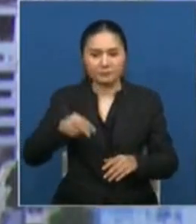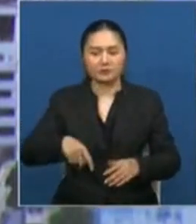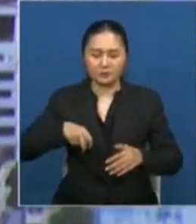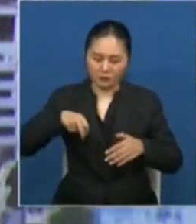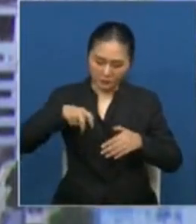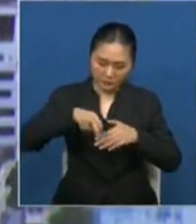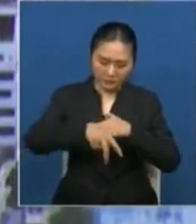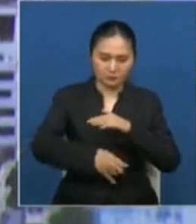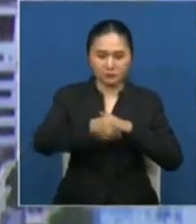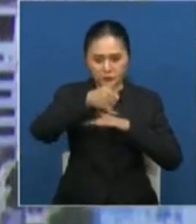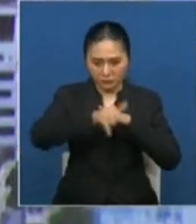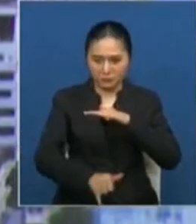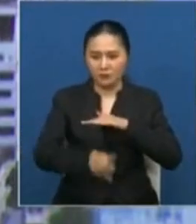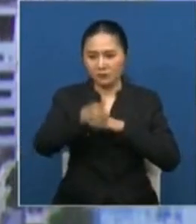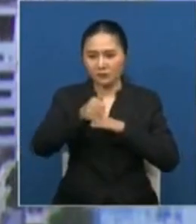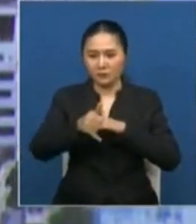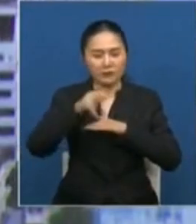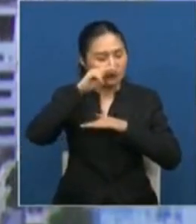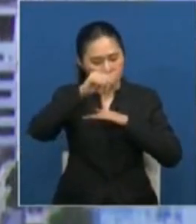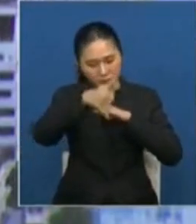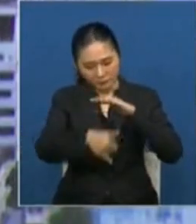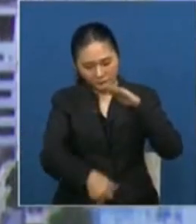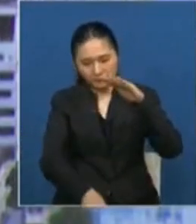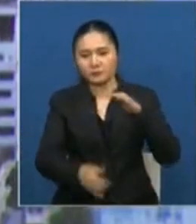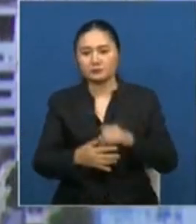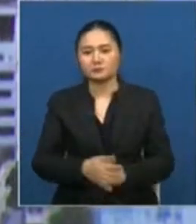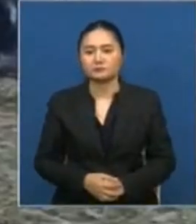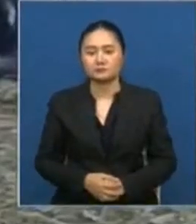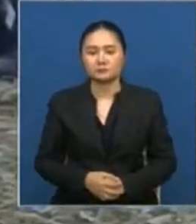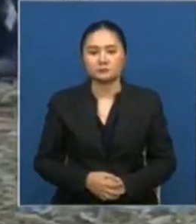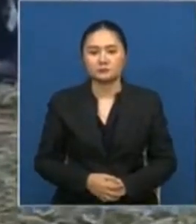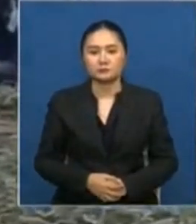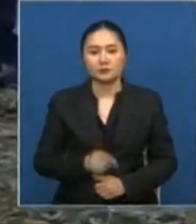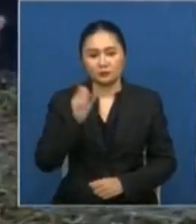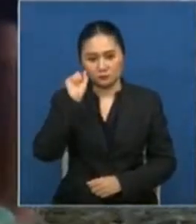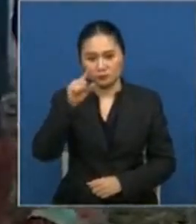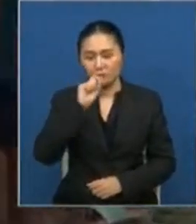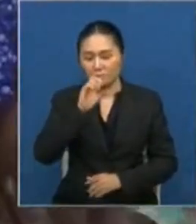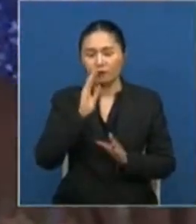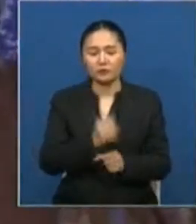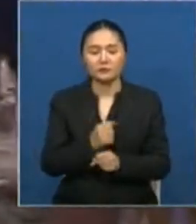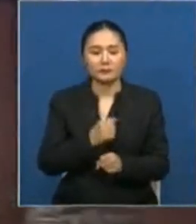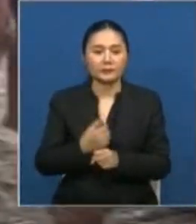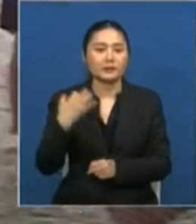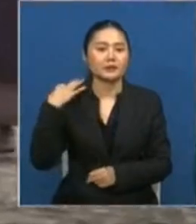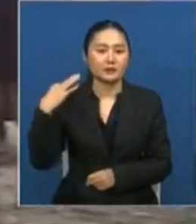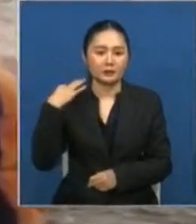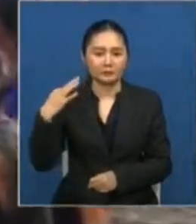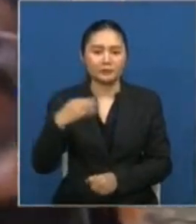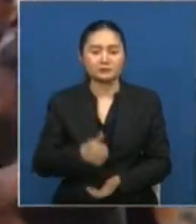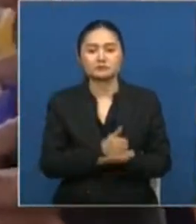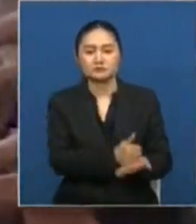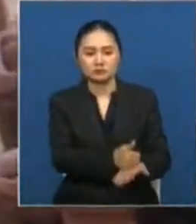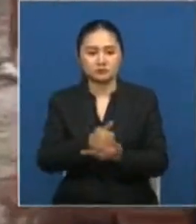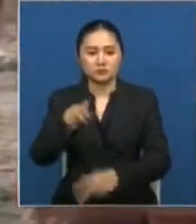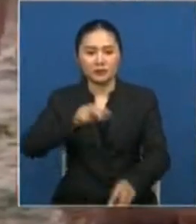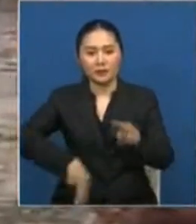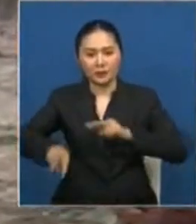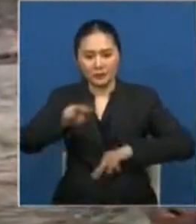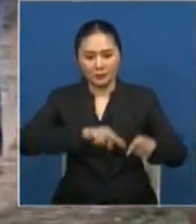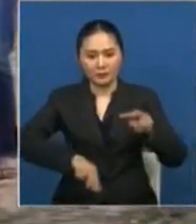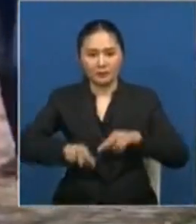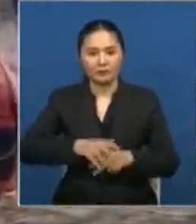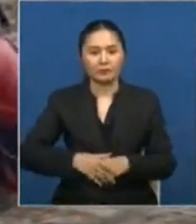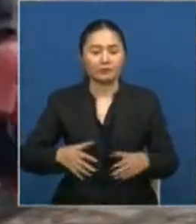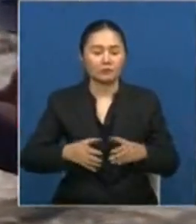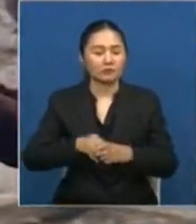ำผุบๆโผล่อยู่อย่างนั้นแล้วก็จมน้ำไปเลยค่ะเขาก็เลยต้องรีบแจ้งเจ้าหน้าที่กู้ภัยกู้ชีพเข้าไปช่วยค้นหาหน่อยทีมนัก